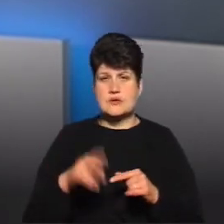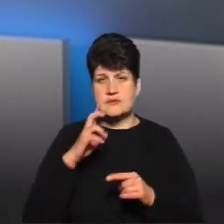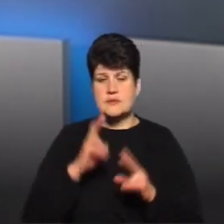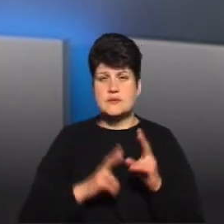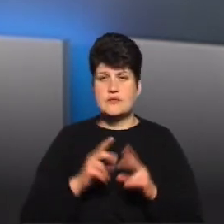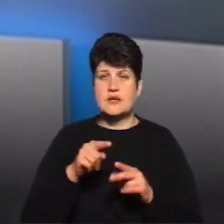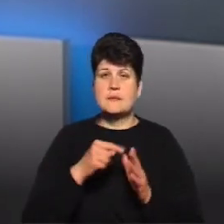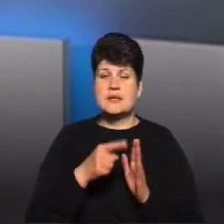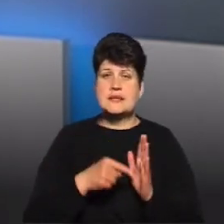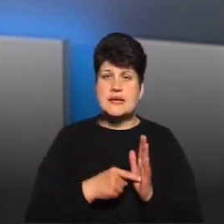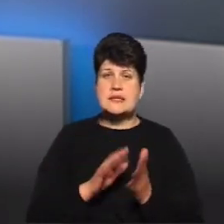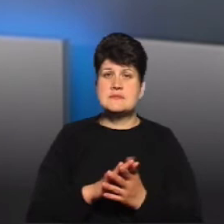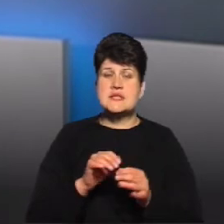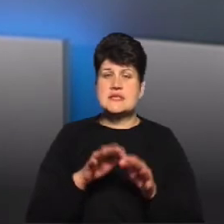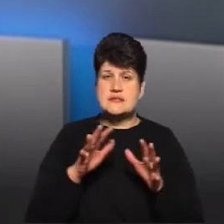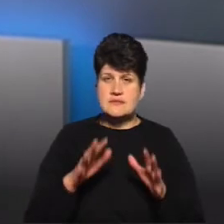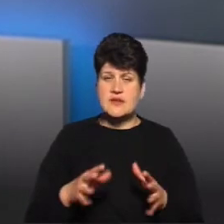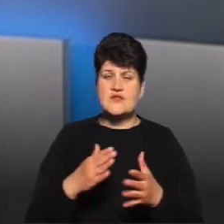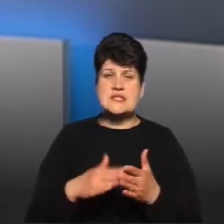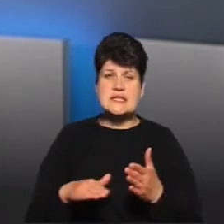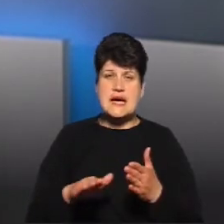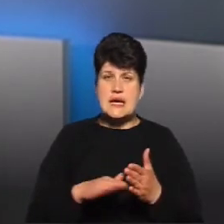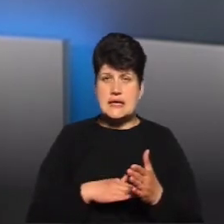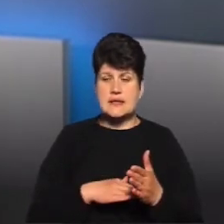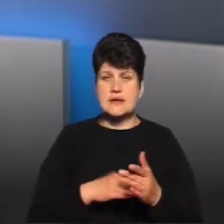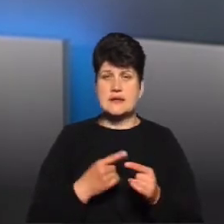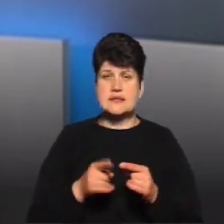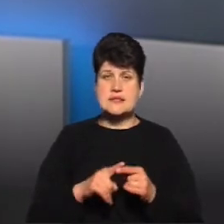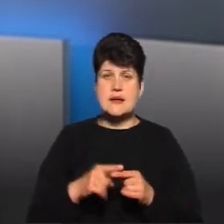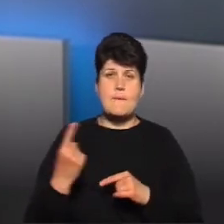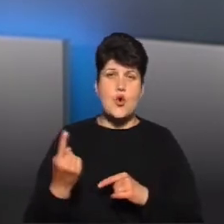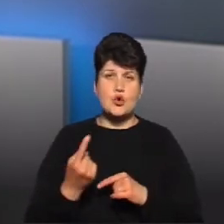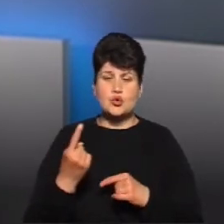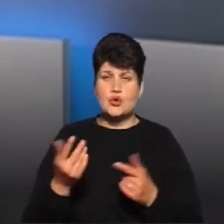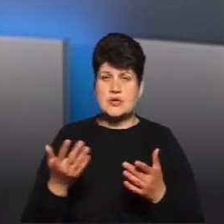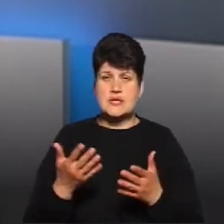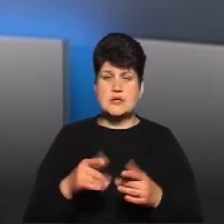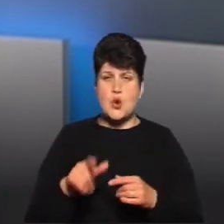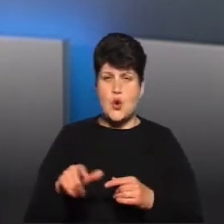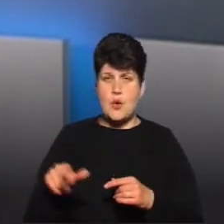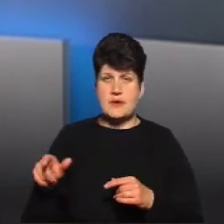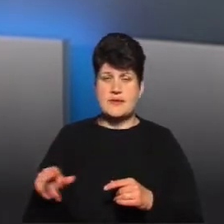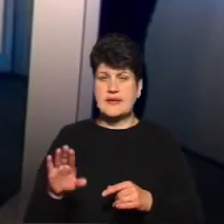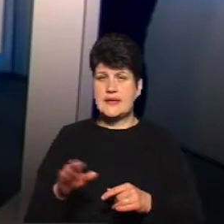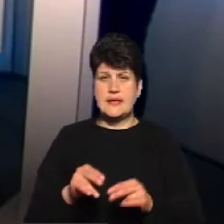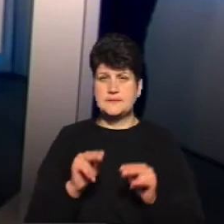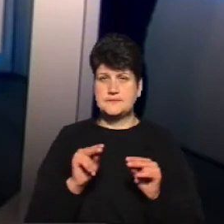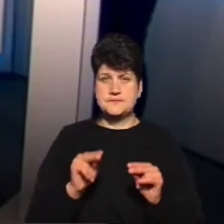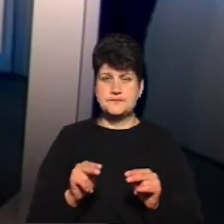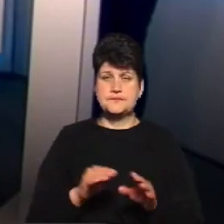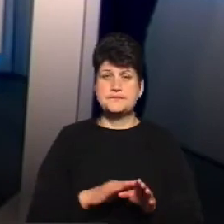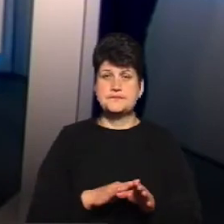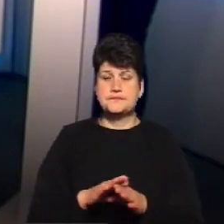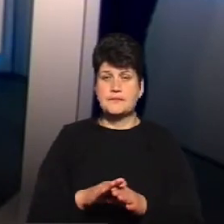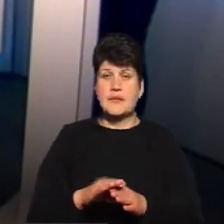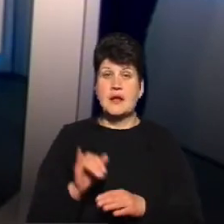стихійними сміттєзвалищами взагалі. Це або поодинокі якісь просто громадяни, які недобросовісно просто так вчинили, і тому таке